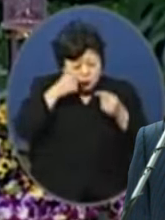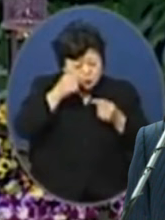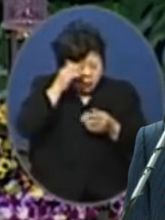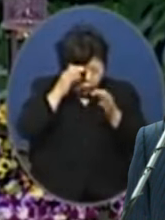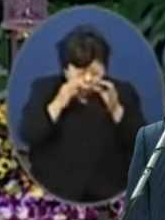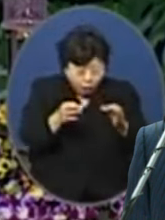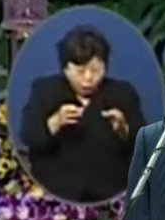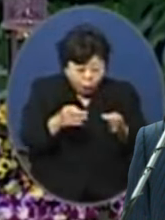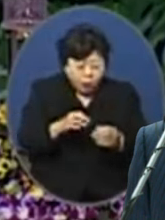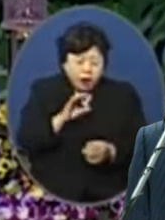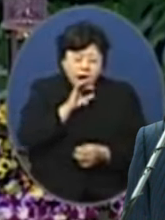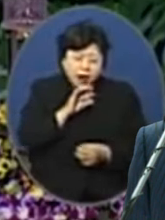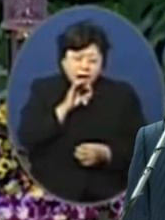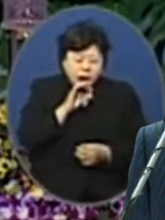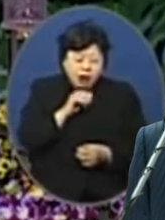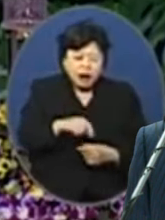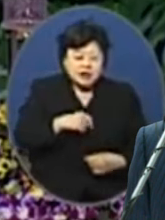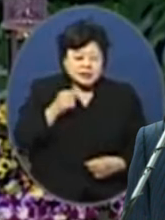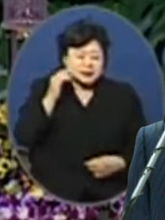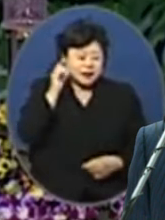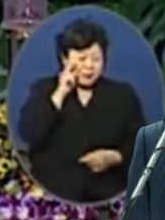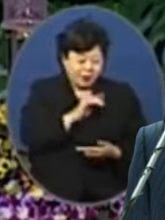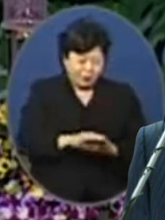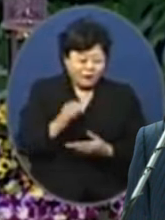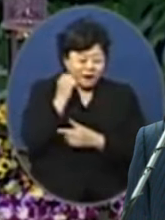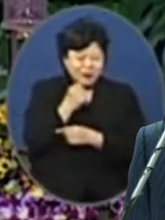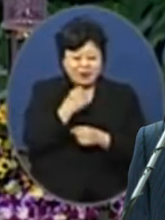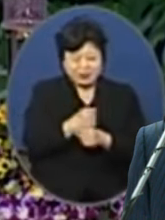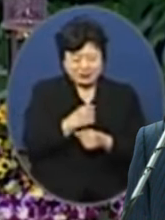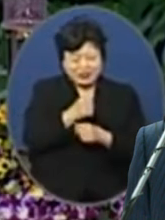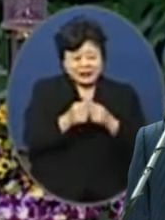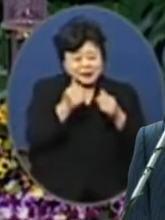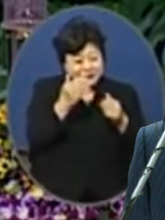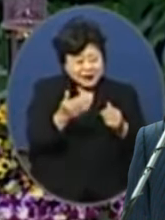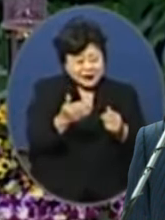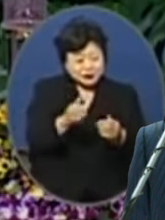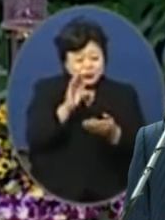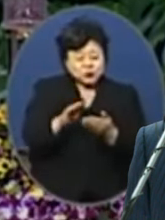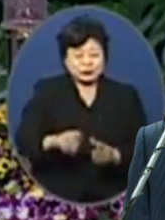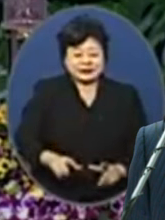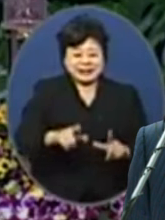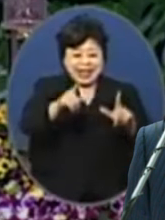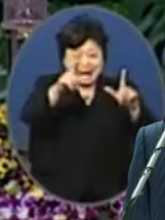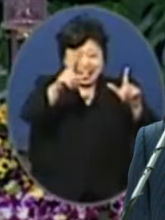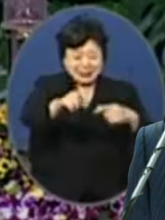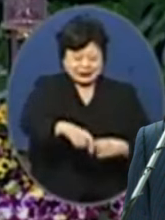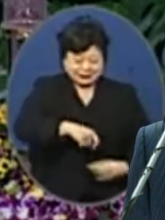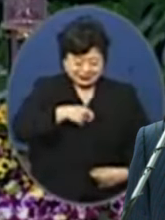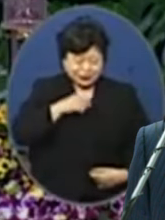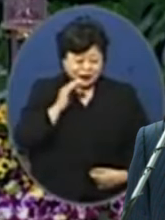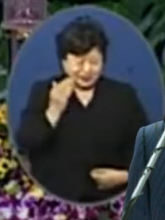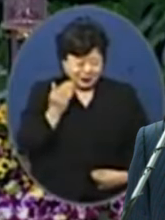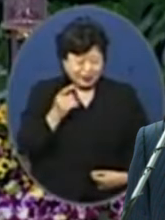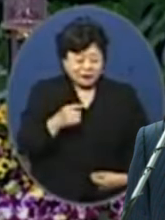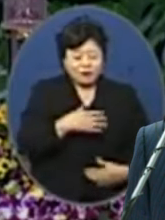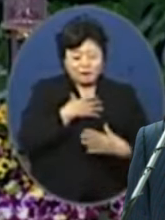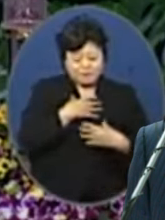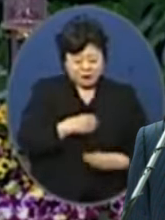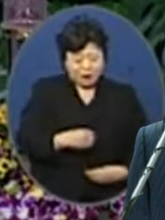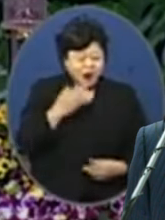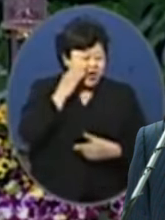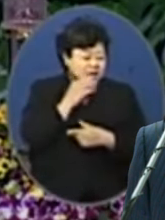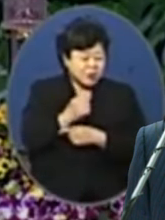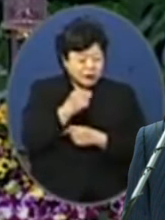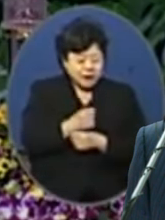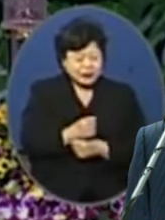연단은 자들은 의와 평강의 열매를 맺느니라 하나님께서는 훗날에 의롭게 되고 더 평강한 열매를